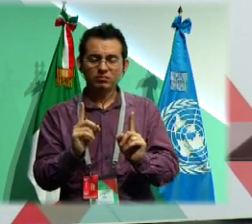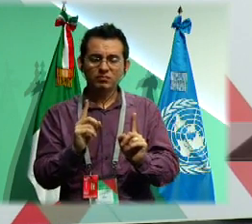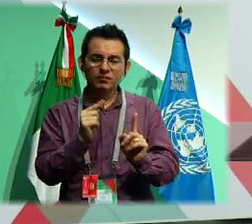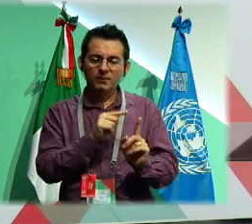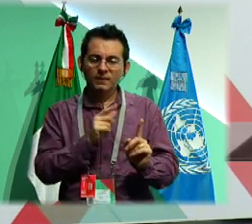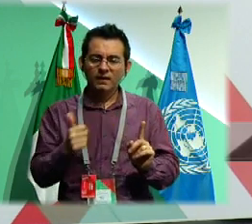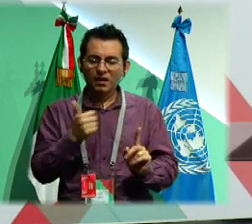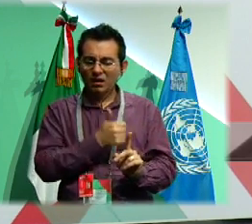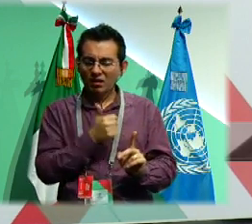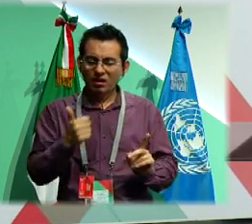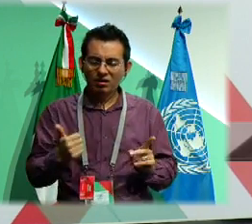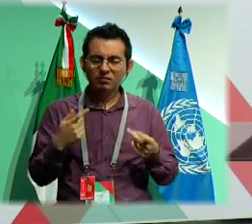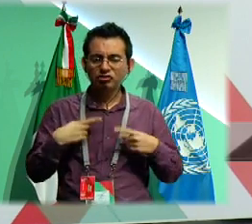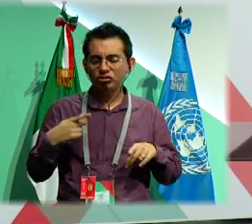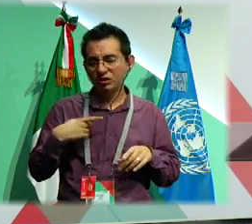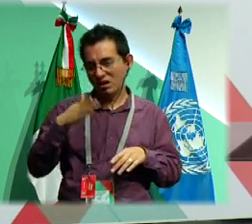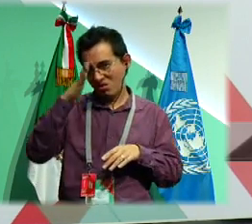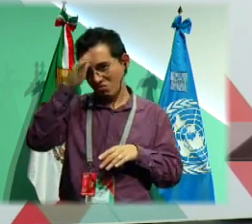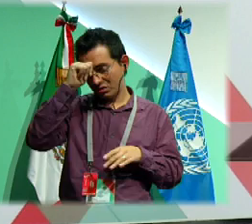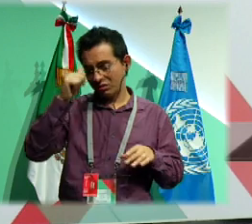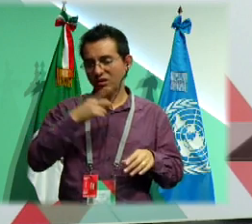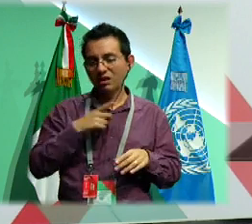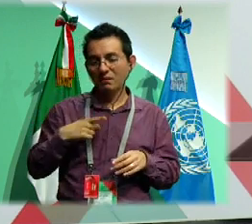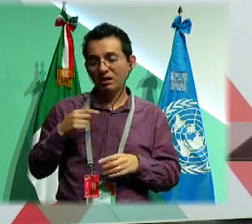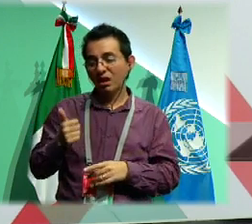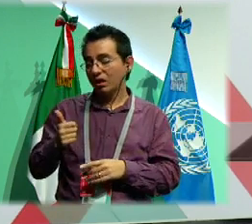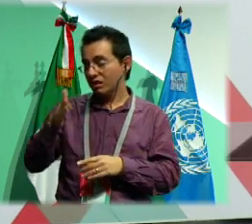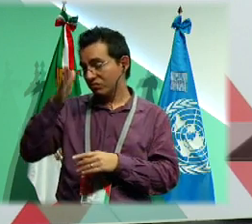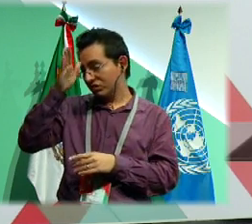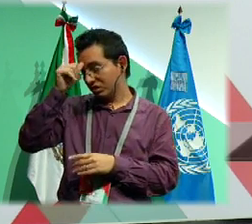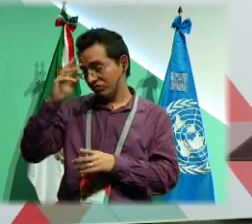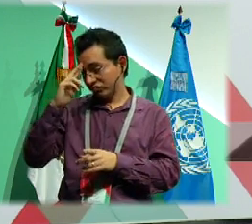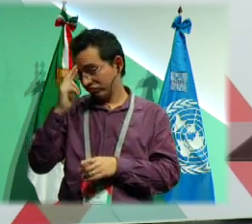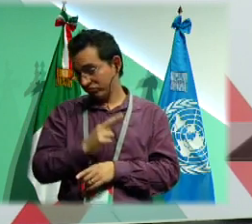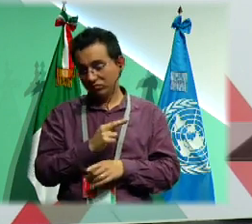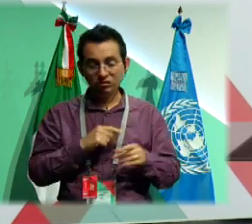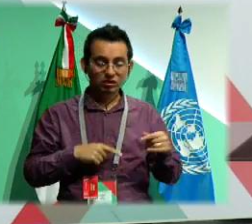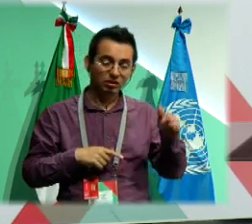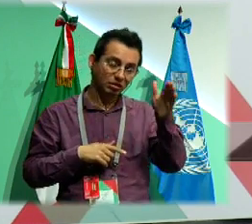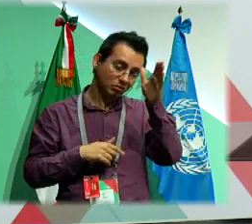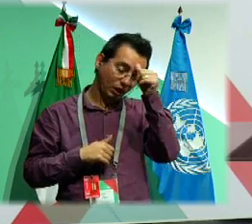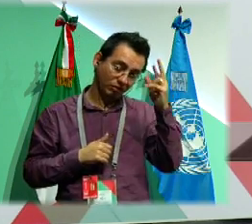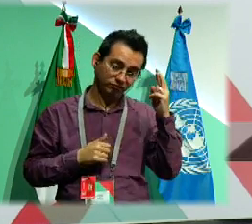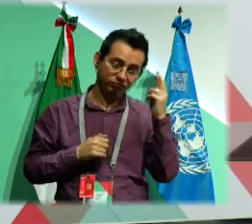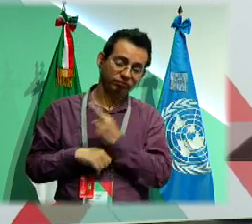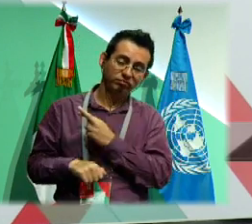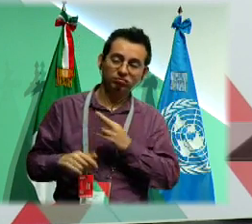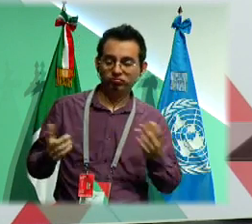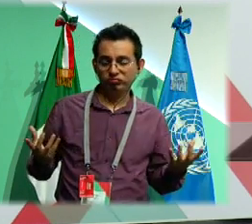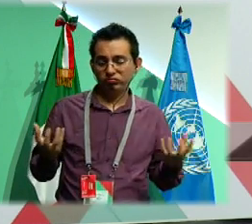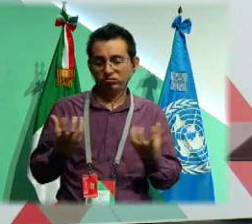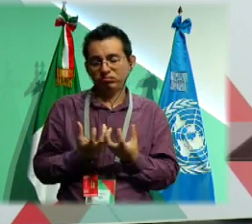ce débat multipartite, précisément, ne doivent pas en rester là.